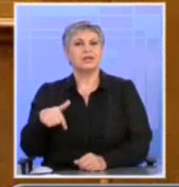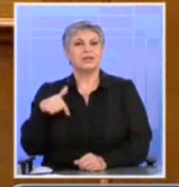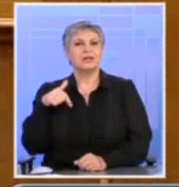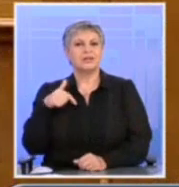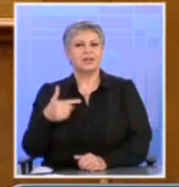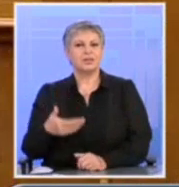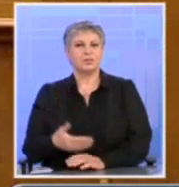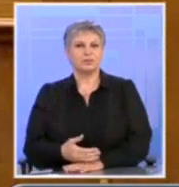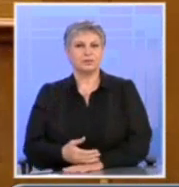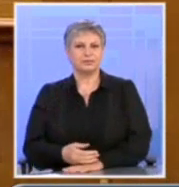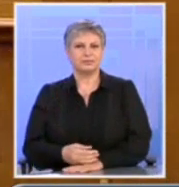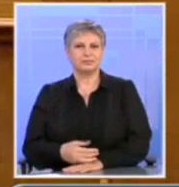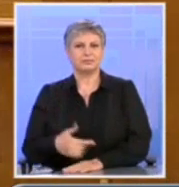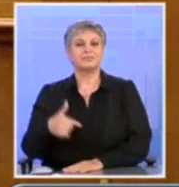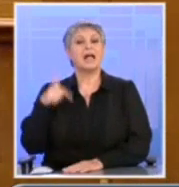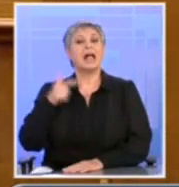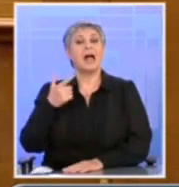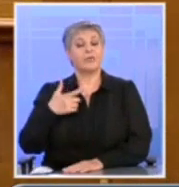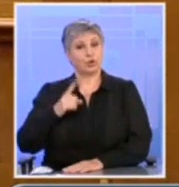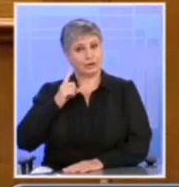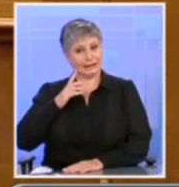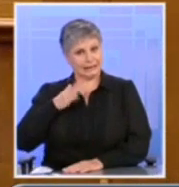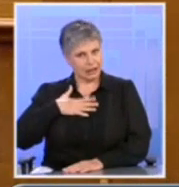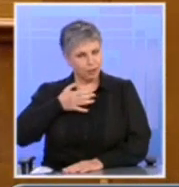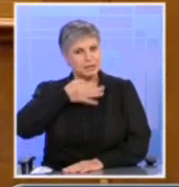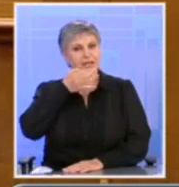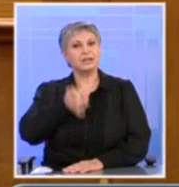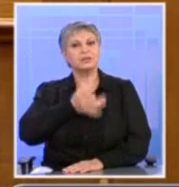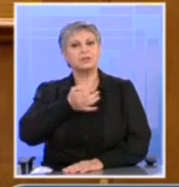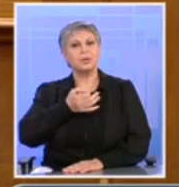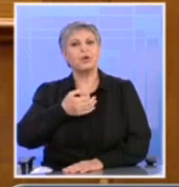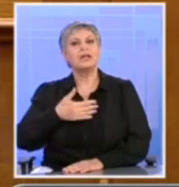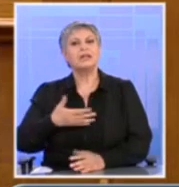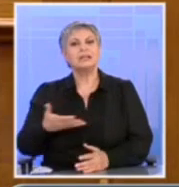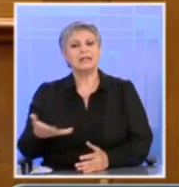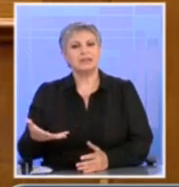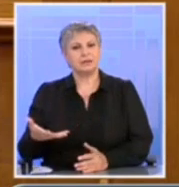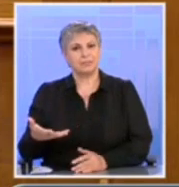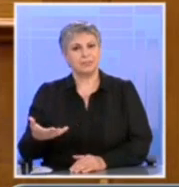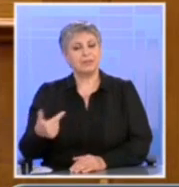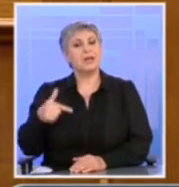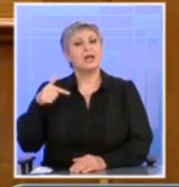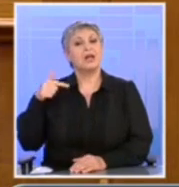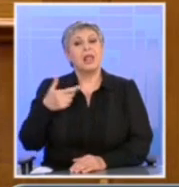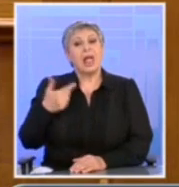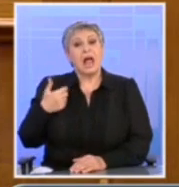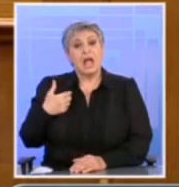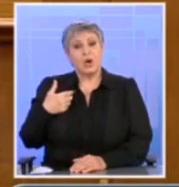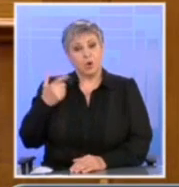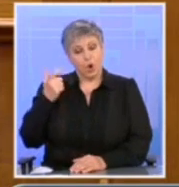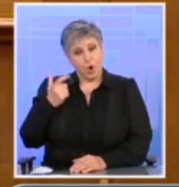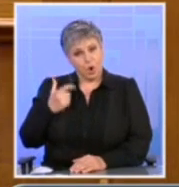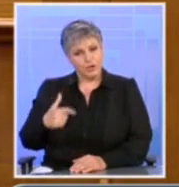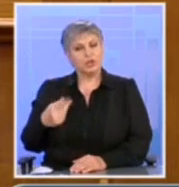ζητήσατε, θα το έχετε το συγγνώμη αν μπορείτε στα 2,5 χρόνια που ήμουνα στη